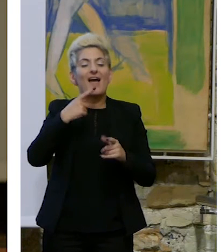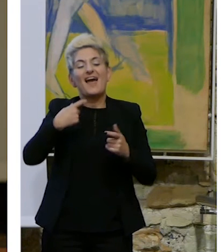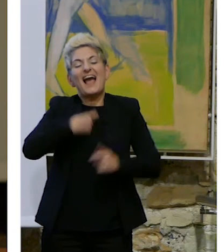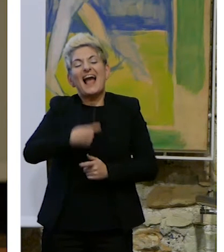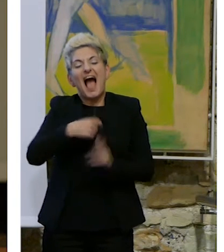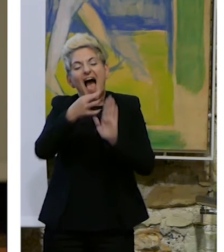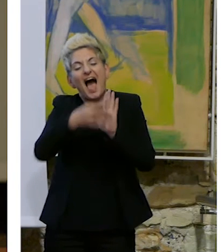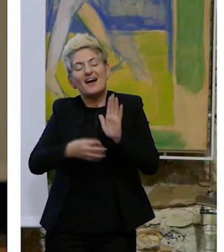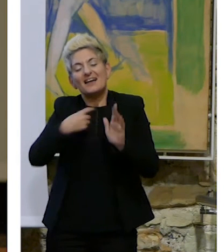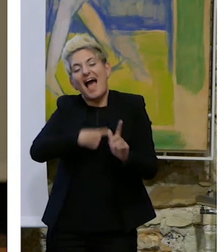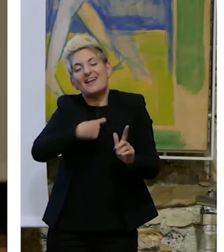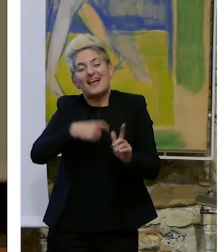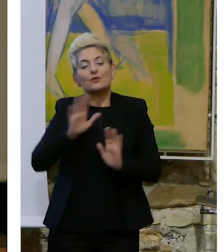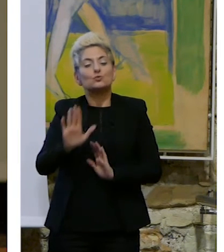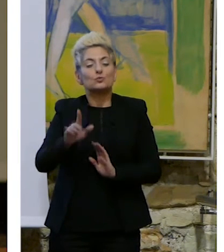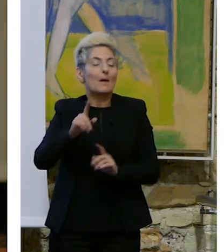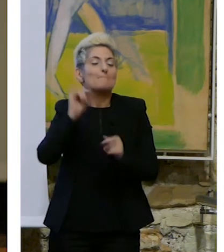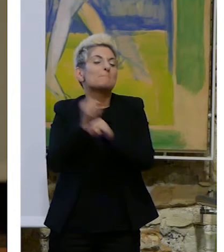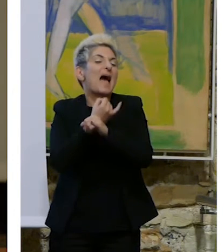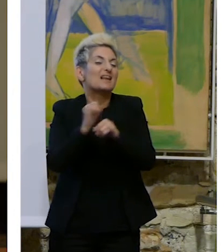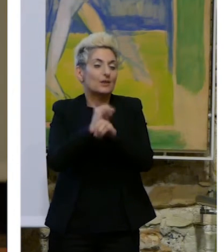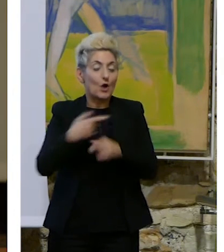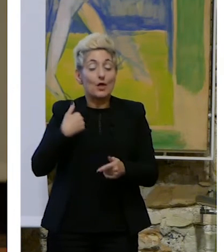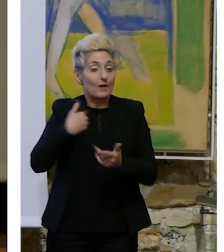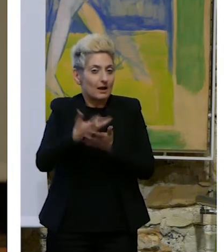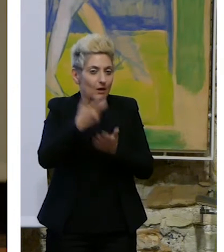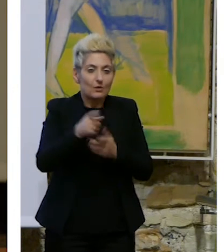particolare. Vi devo raccontare una storia curiosa.